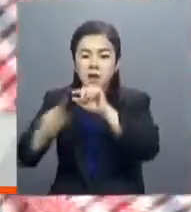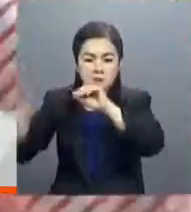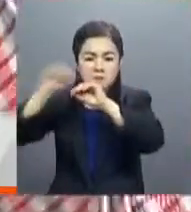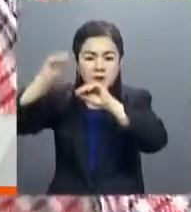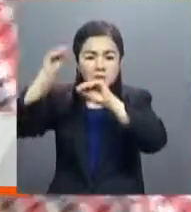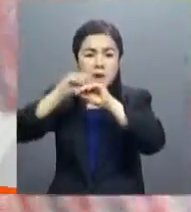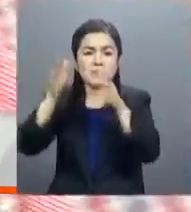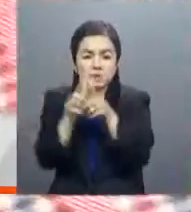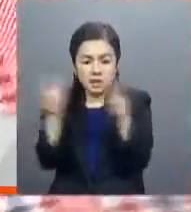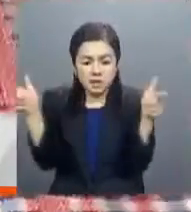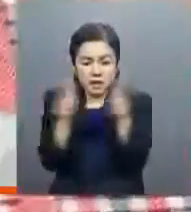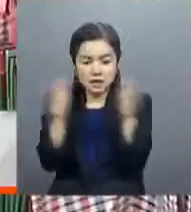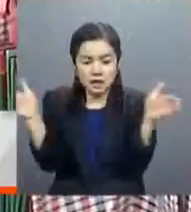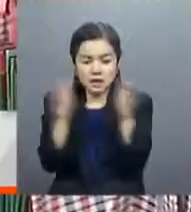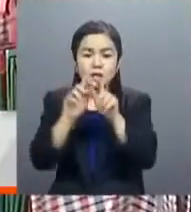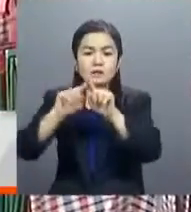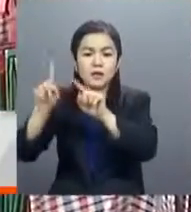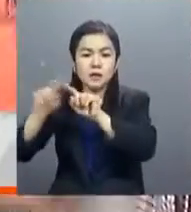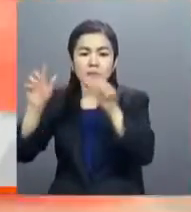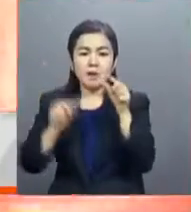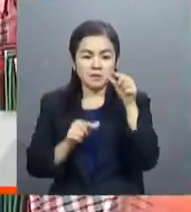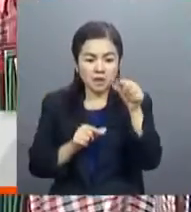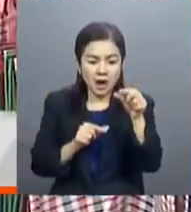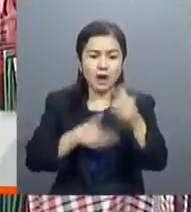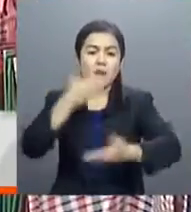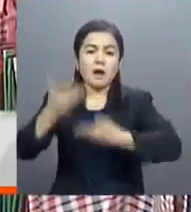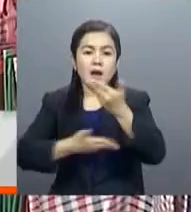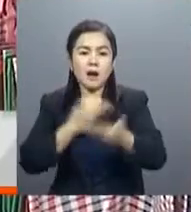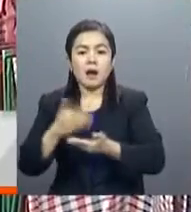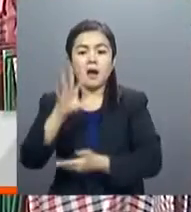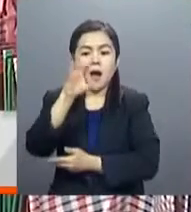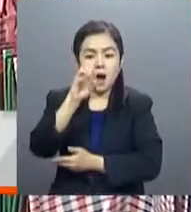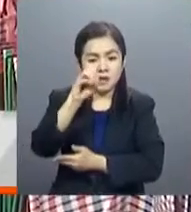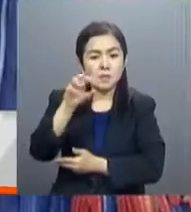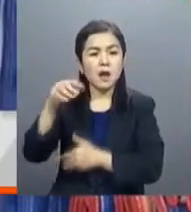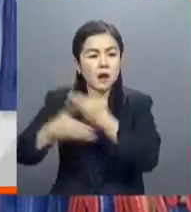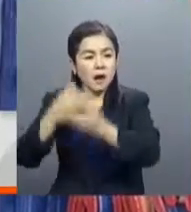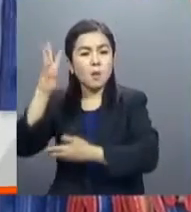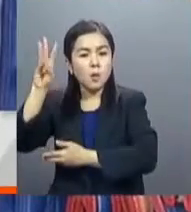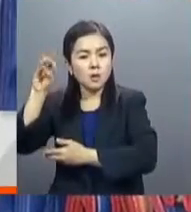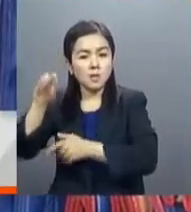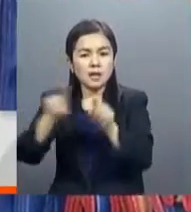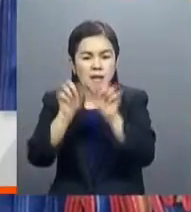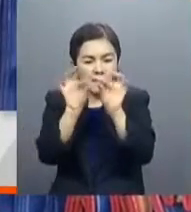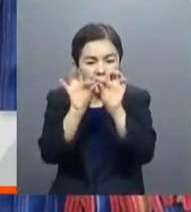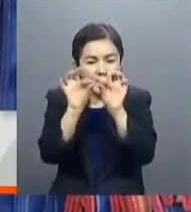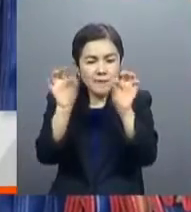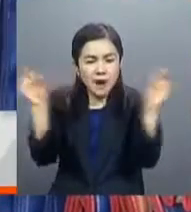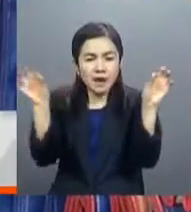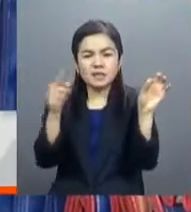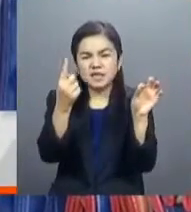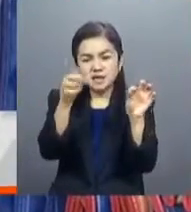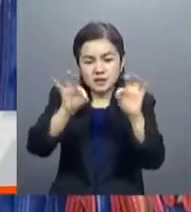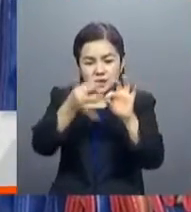ตามขนาดแบบหนาจะเย็บ2ชั้นค่ะราคาเริ่มต้นใบละ 50-60 บาทส่วนแบบบางซึ่งจะเย็บเพียงชั้น